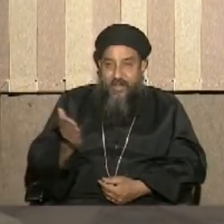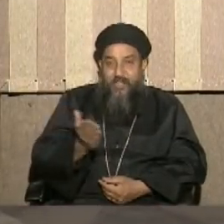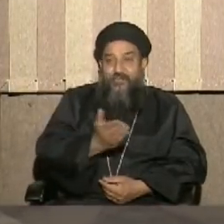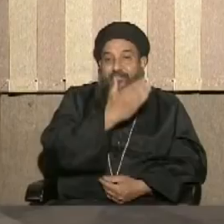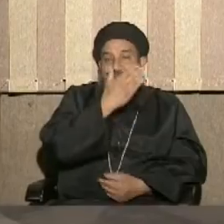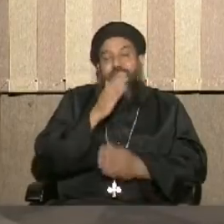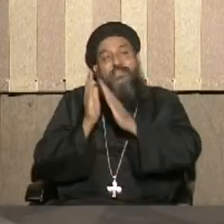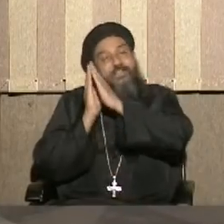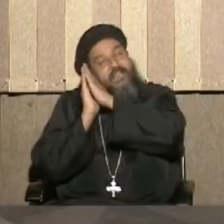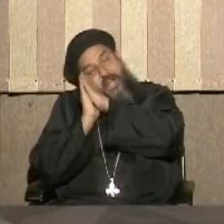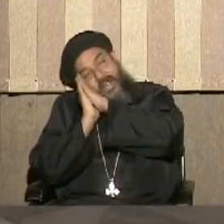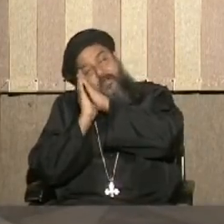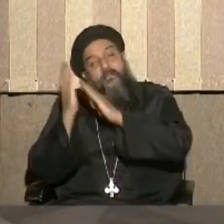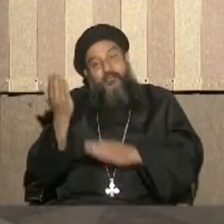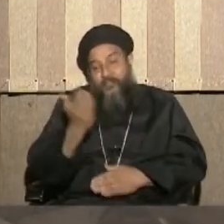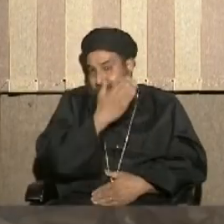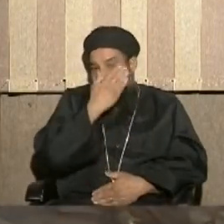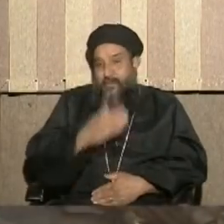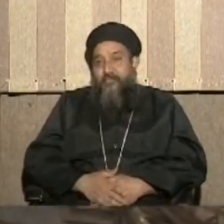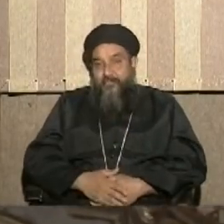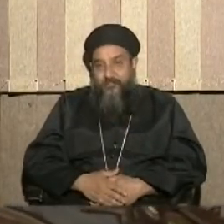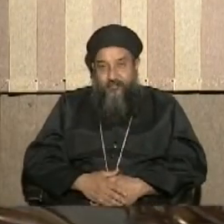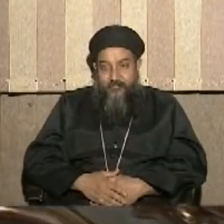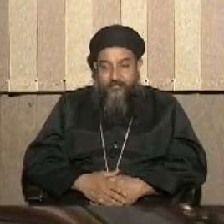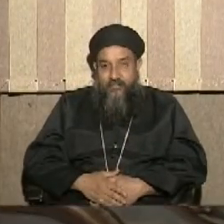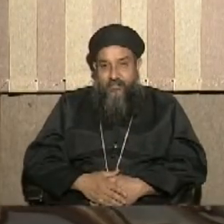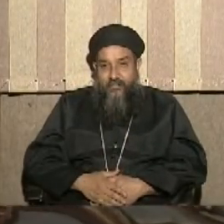كفايه كده ونقوم ننام. يلا حبيبي.